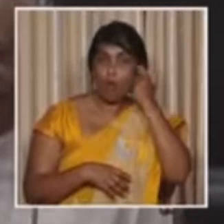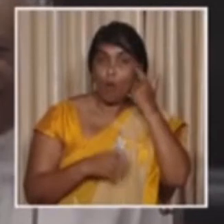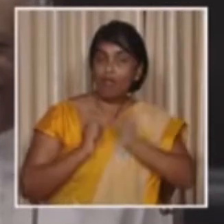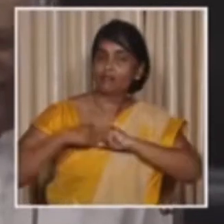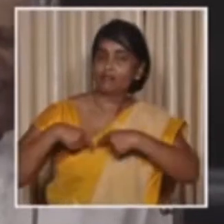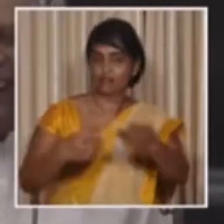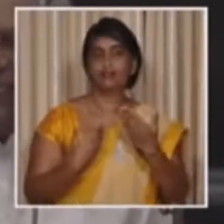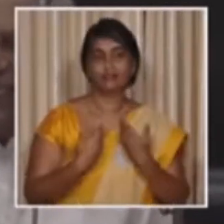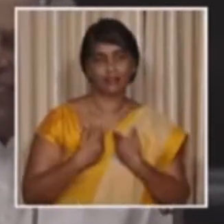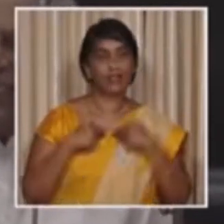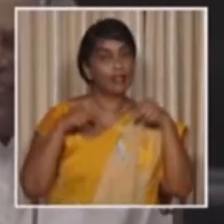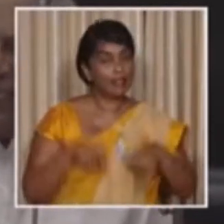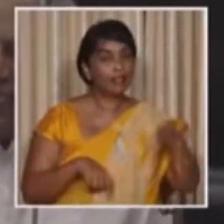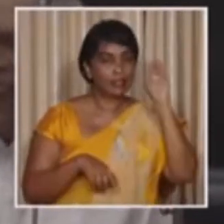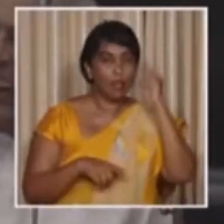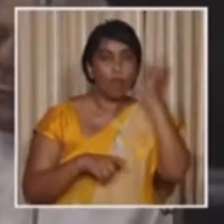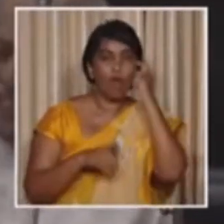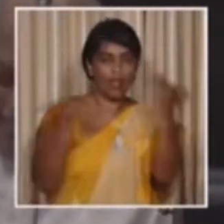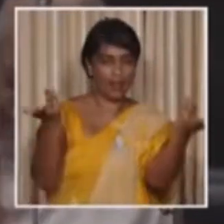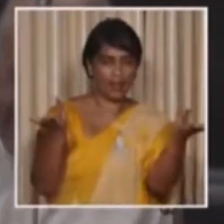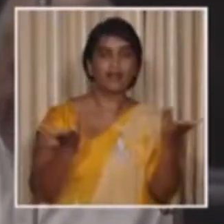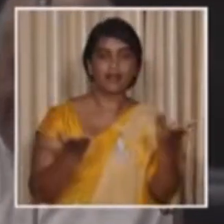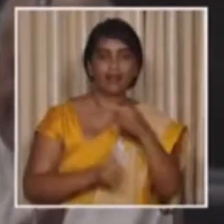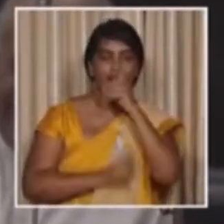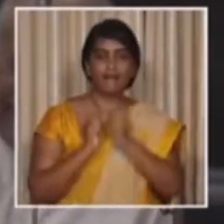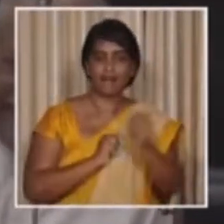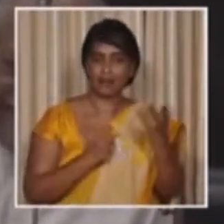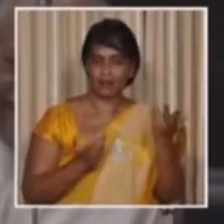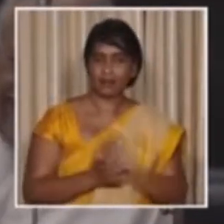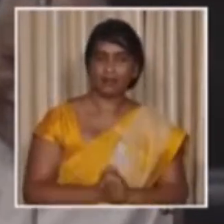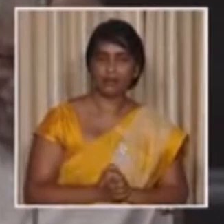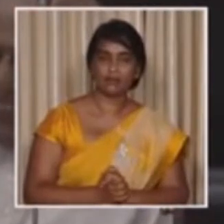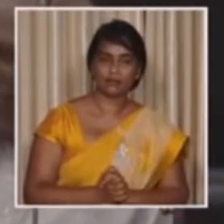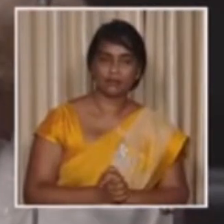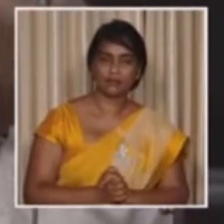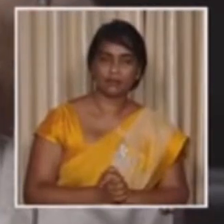ගෙනිච්චේ. ඉතින් දැන් ගන්න ඔයගොල්ලෝ මොලේ නෑ මේ කියන දේ කරන්න කියලා.